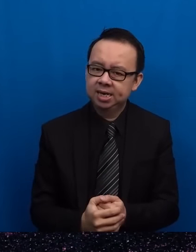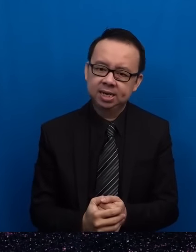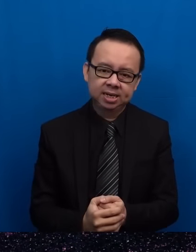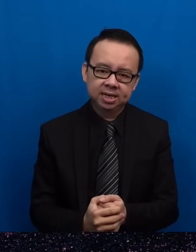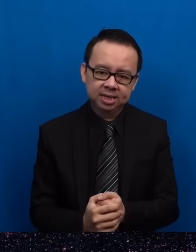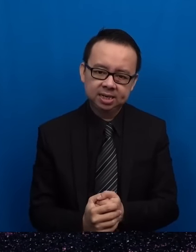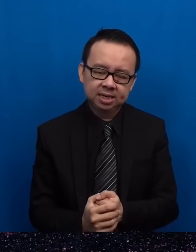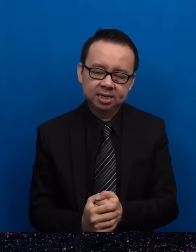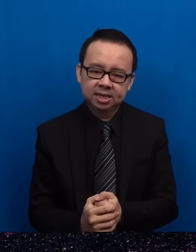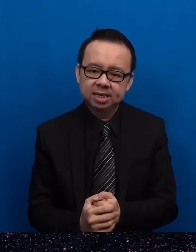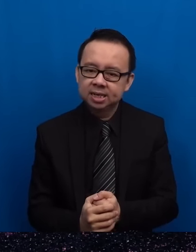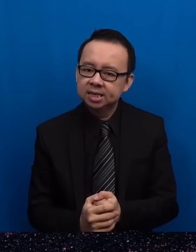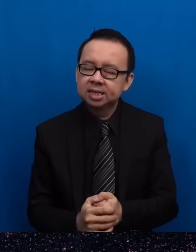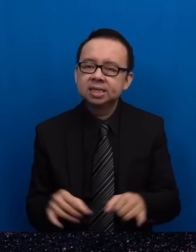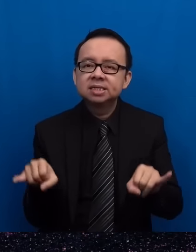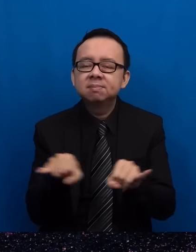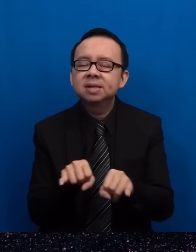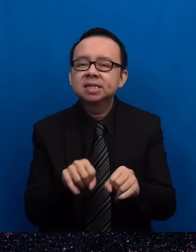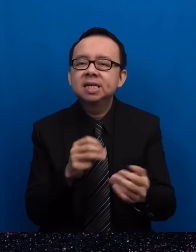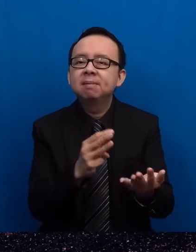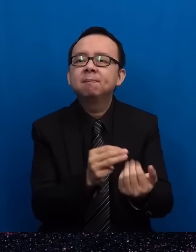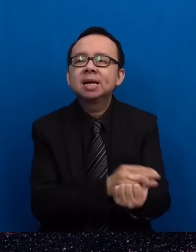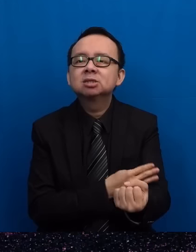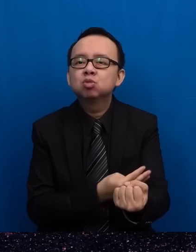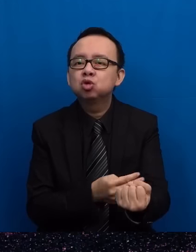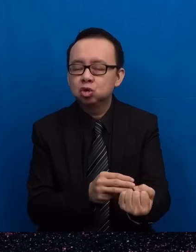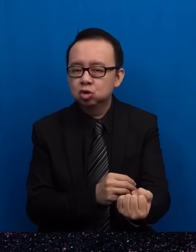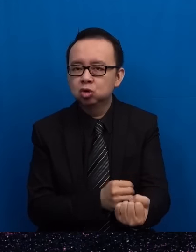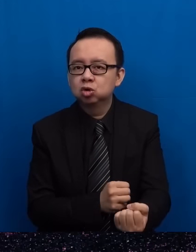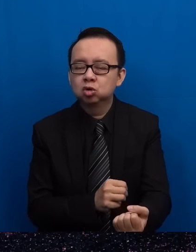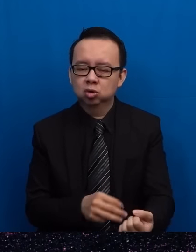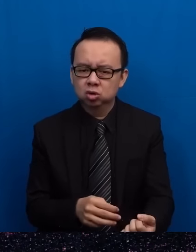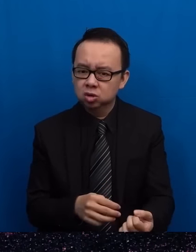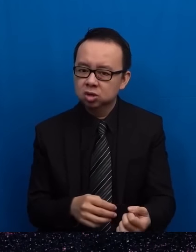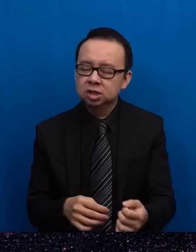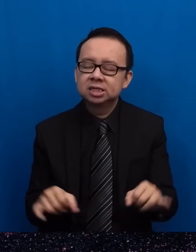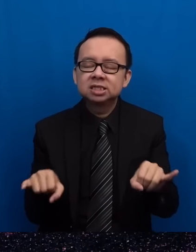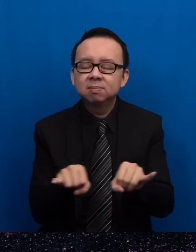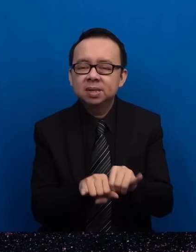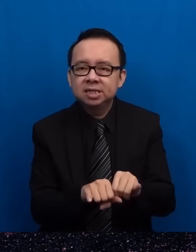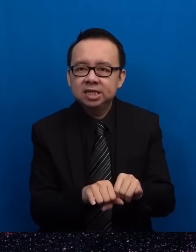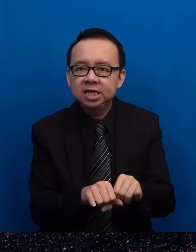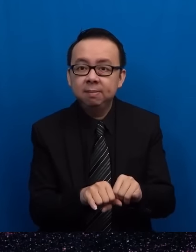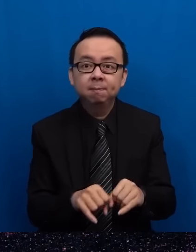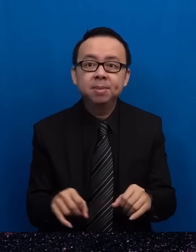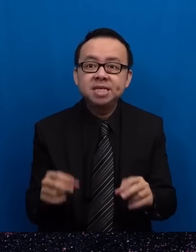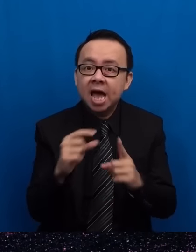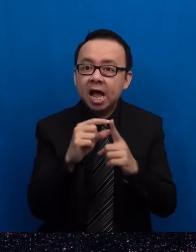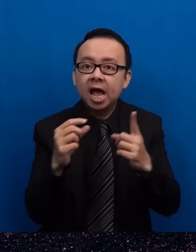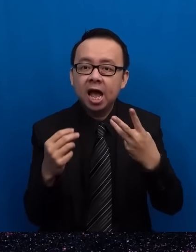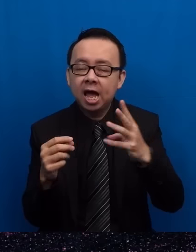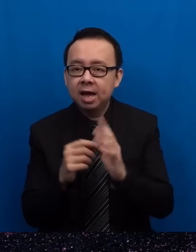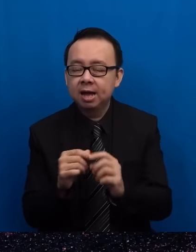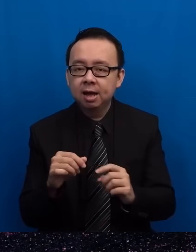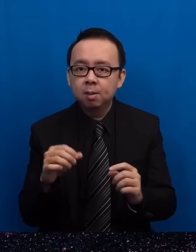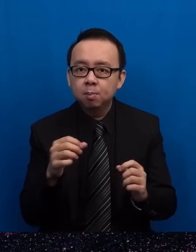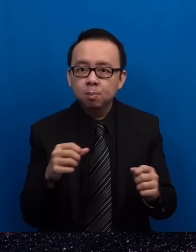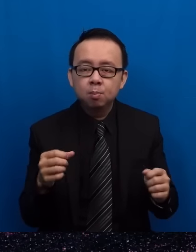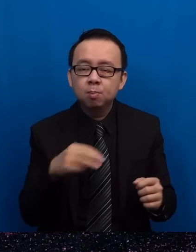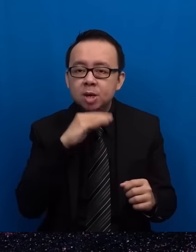Mazmur, seperti hamba yang memandang ke tangan tuannya. Seperti seorang penjaga menunggu pagi. Seperti